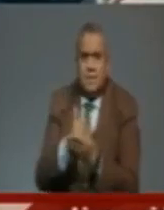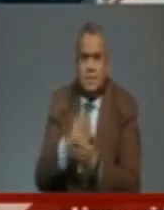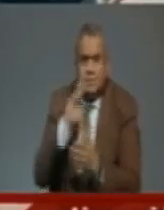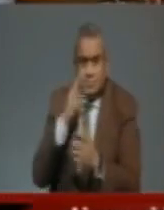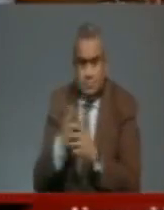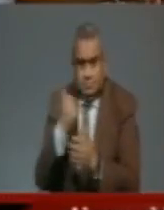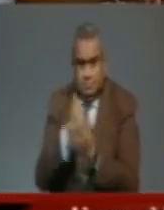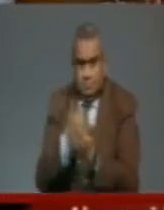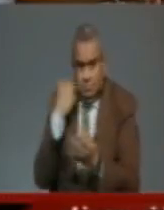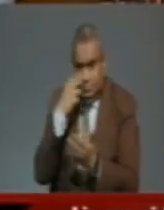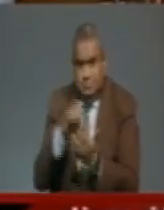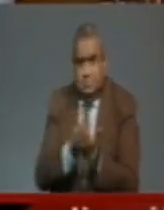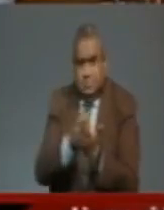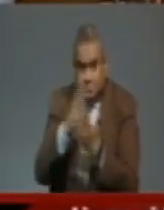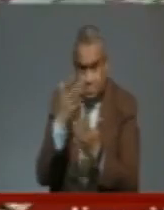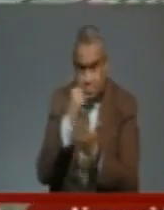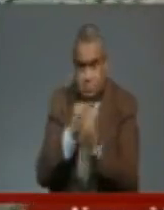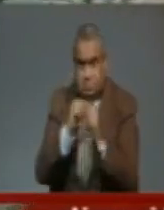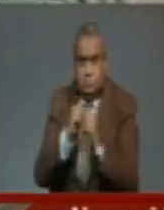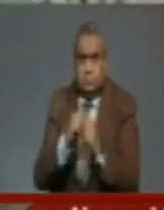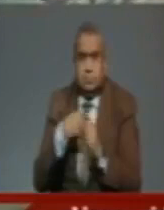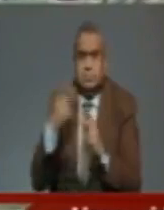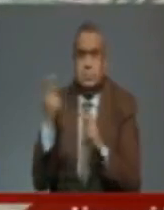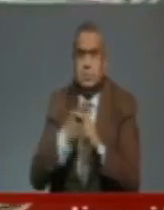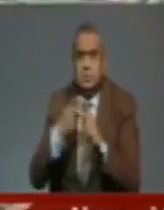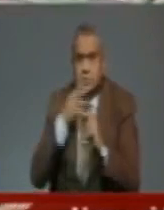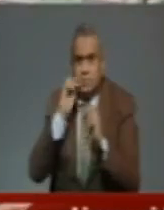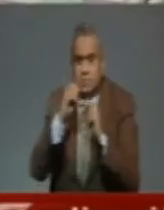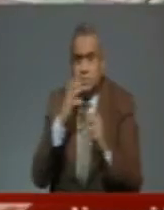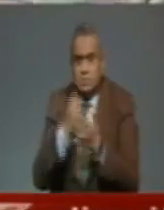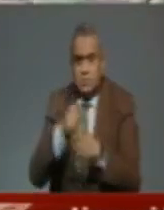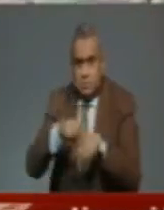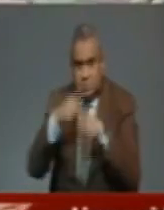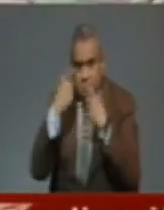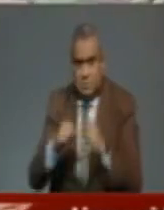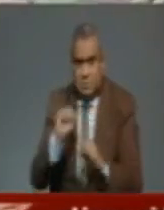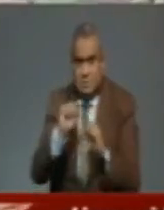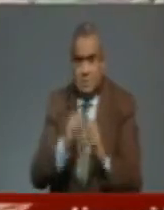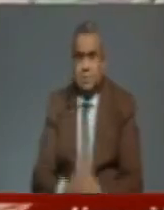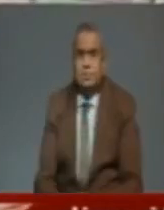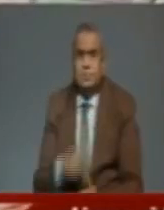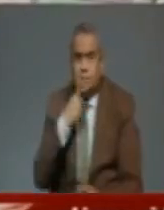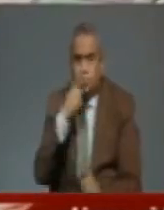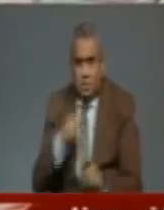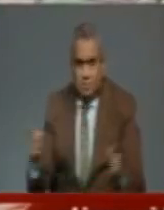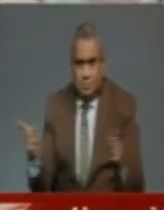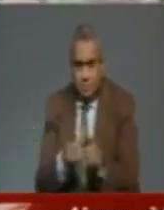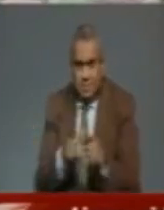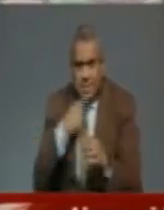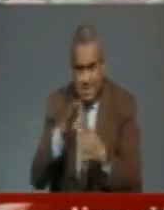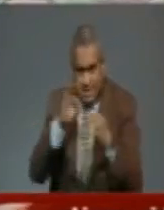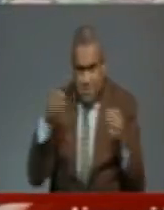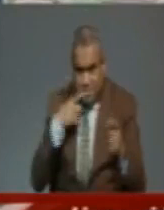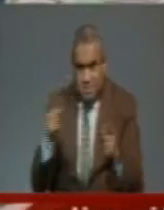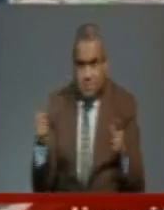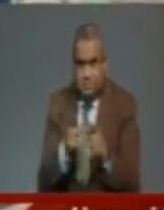انا عارف. انا بقول للناس الكلام ده بفكر ليه؟ لان كامل هيحاول بس عشان الوقت ما يبقاش كتير ان هو يتكلم